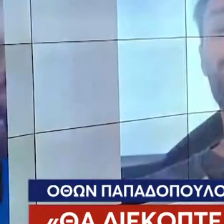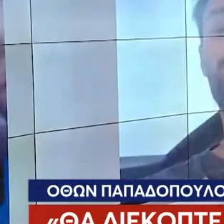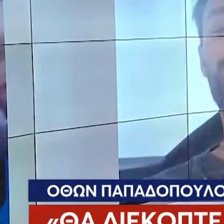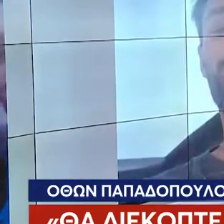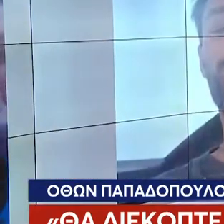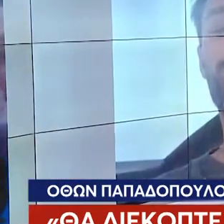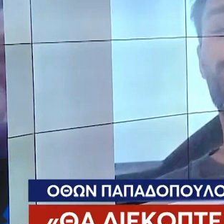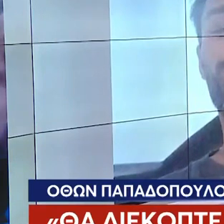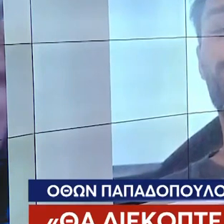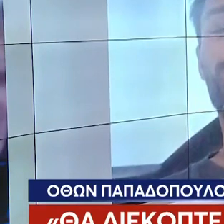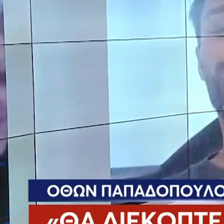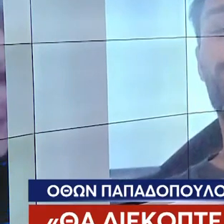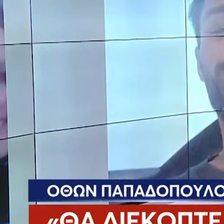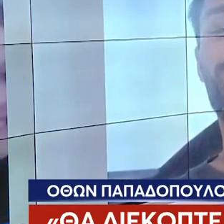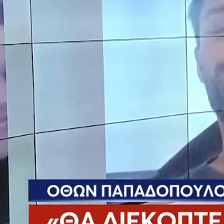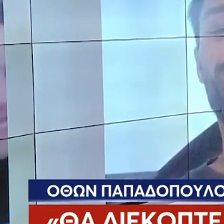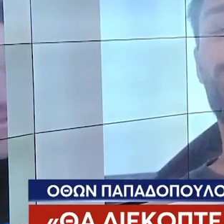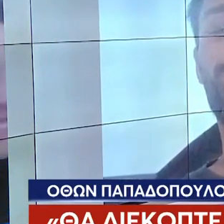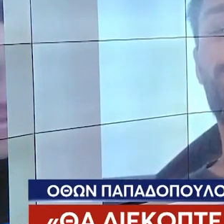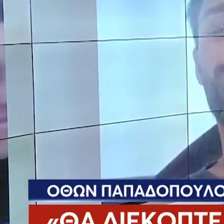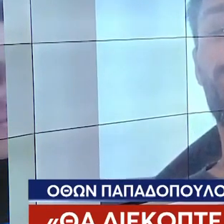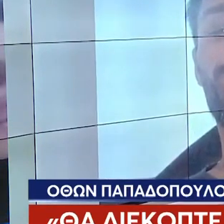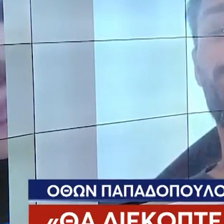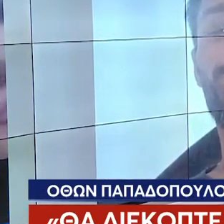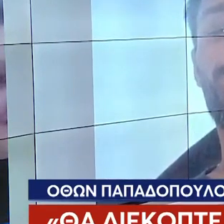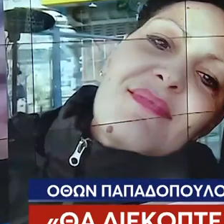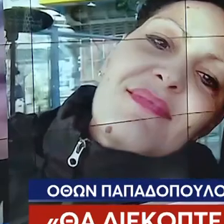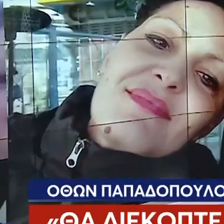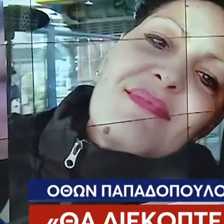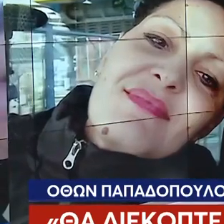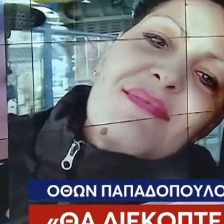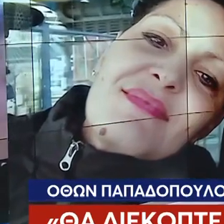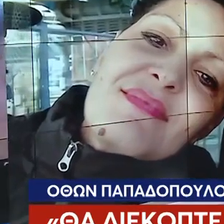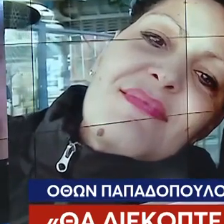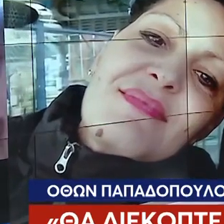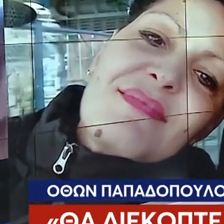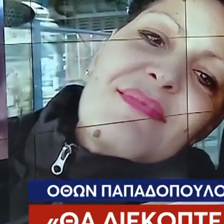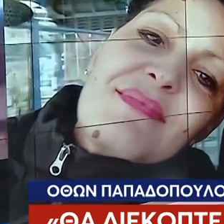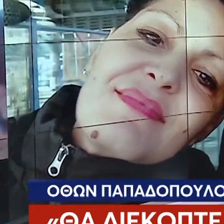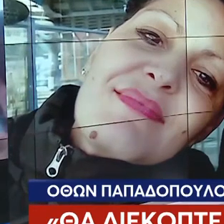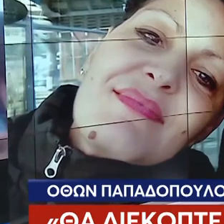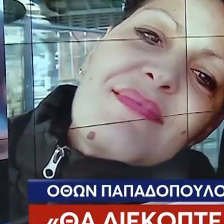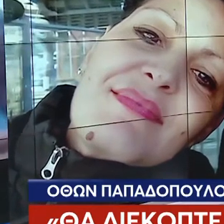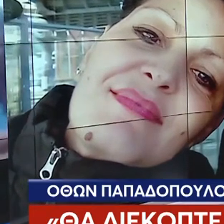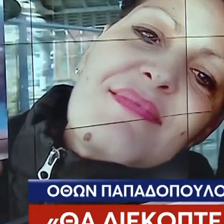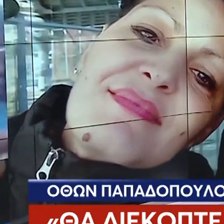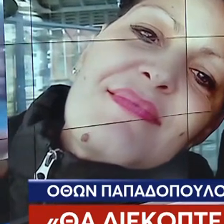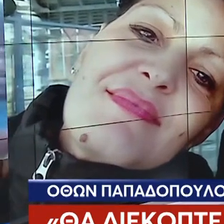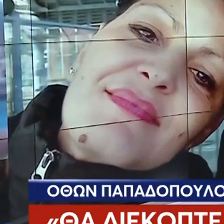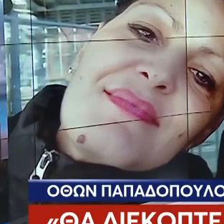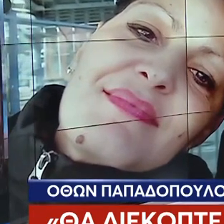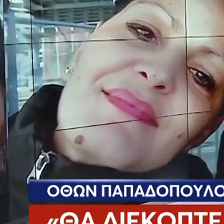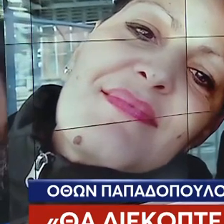κοινωνικά εγώ, εσείς υπερασπιστής θα είστε και προφανώς θα έχετε τον τρόπο για να το κάνετε και τη στρατηγική